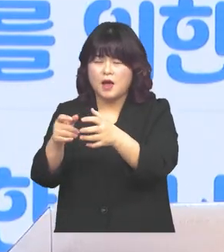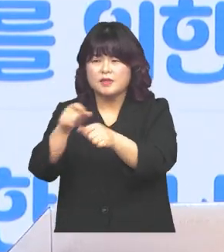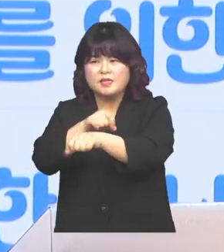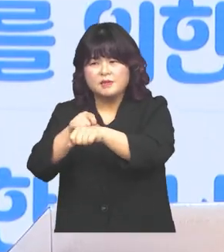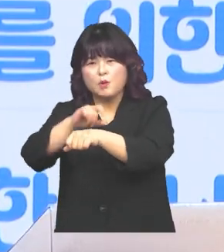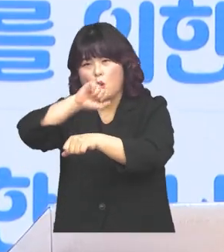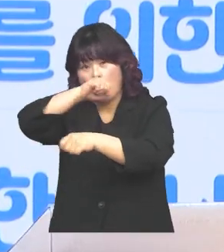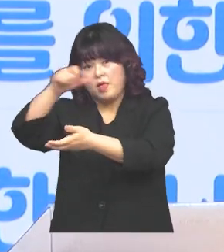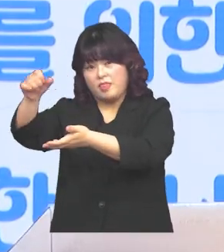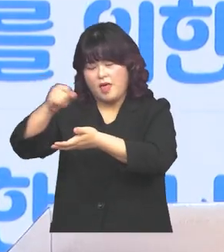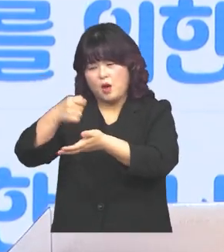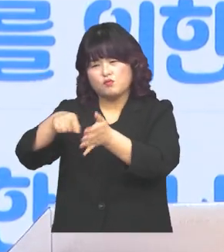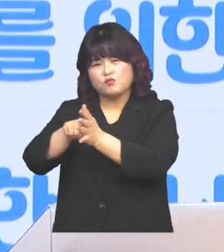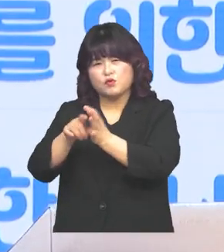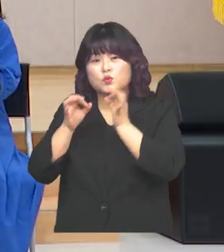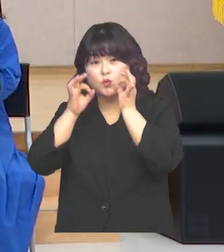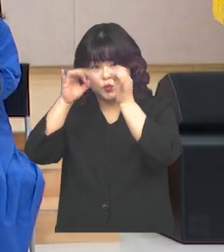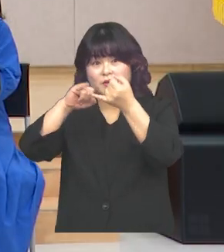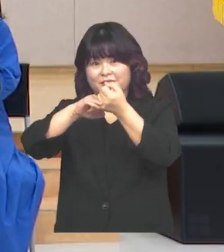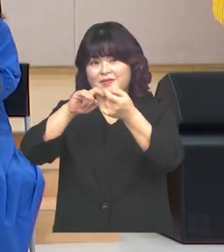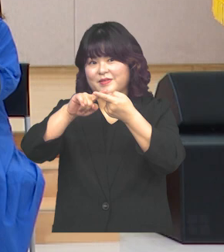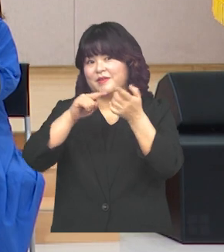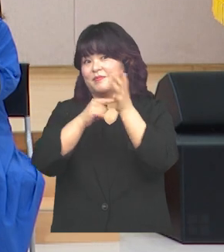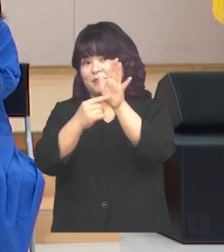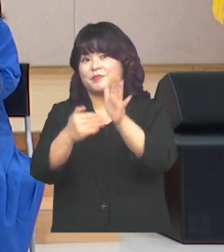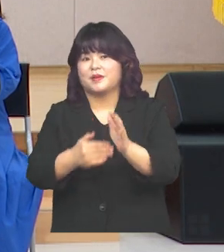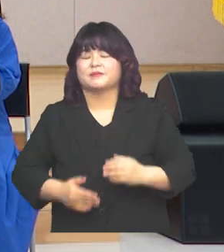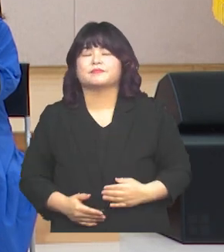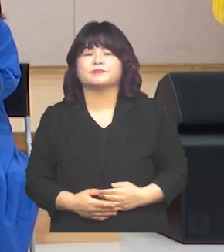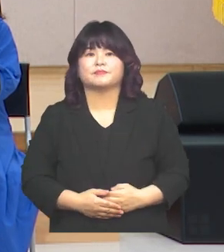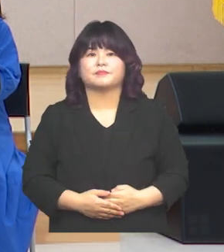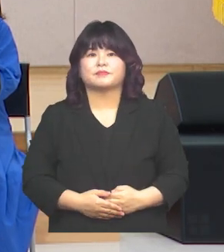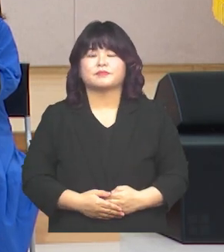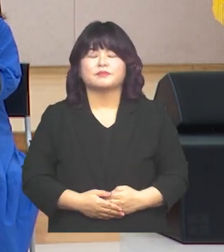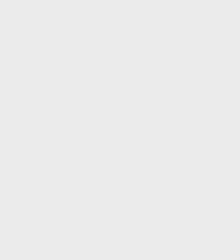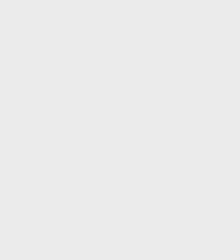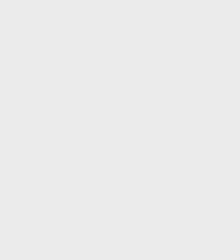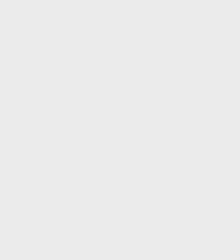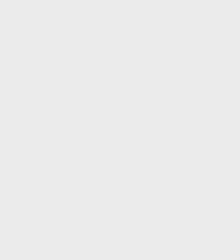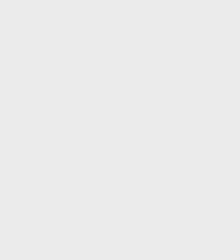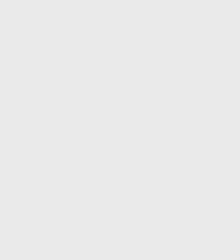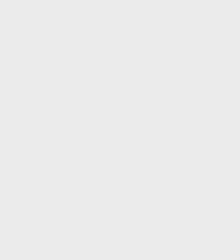교육부 특별교부세를 확보하고자 노력하고 있다고 말했습니다.